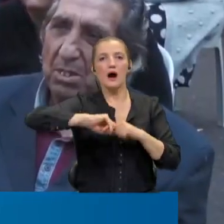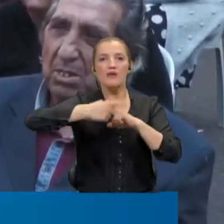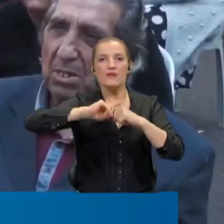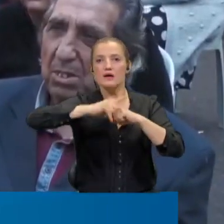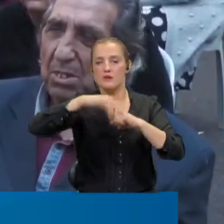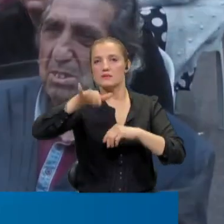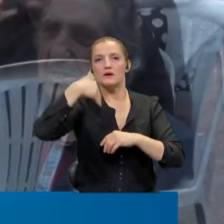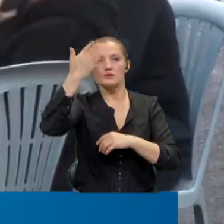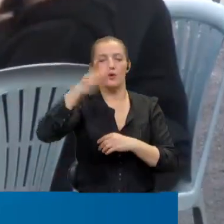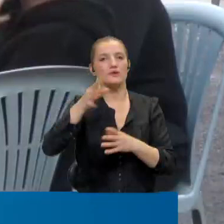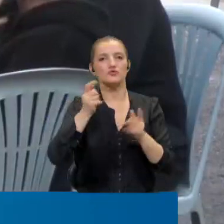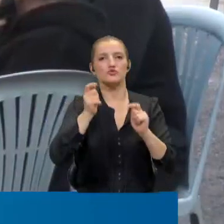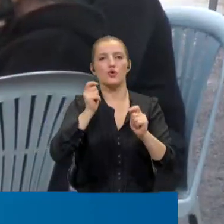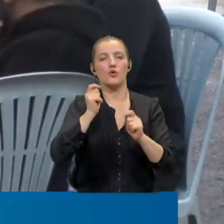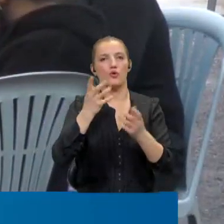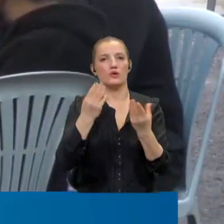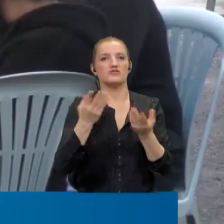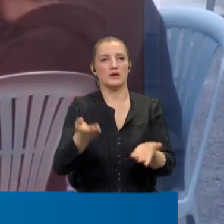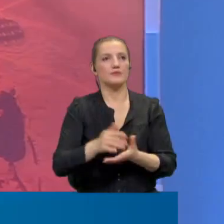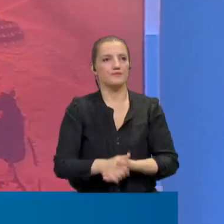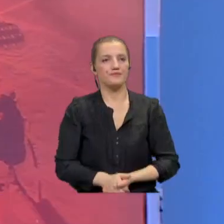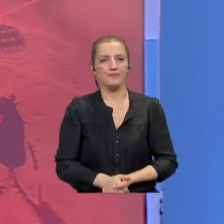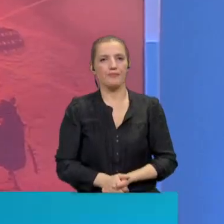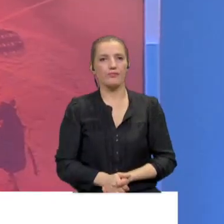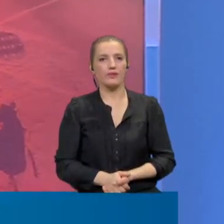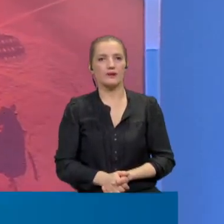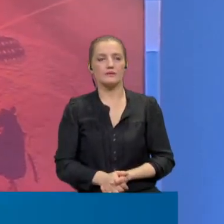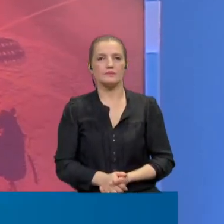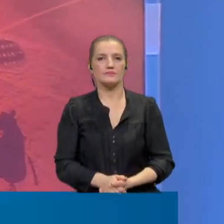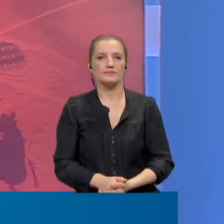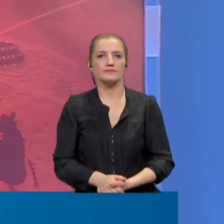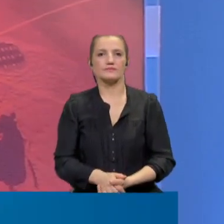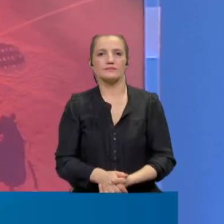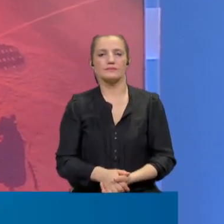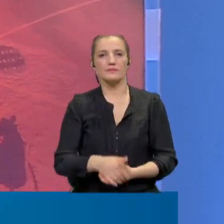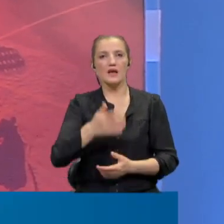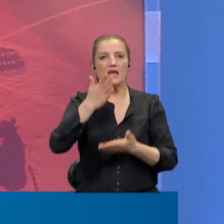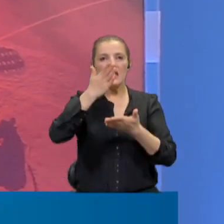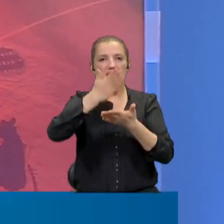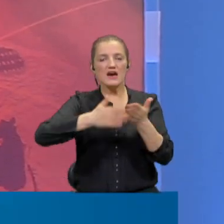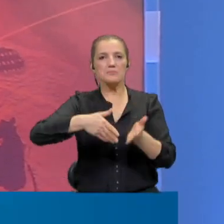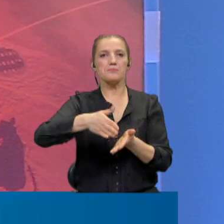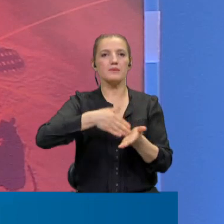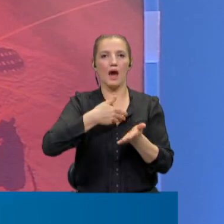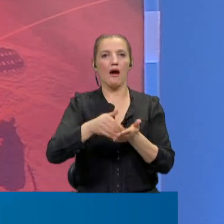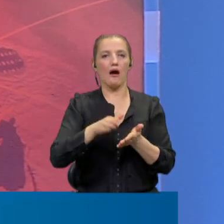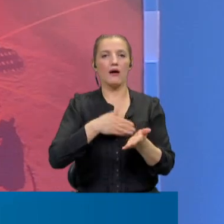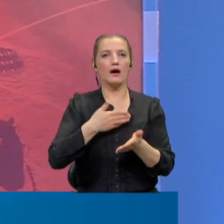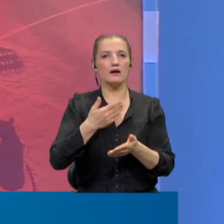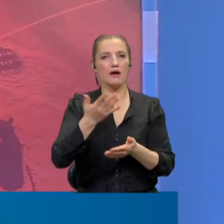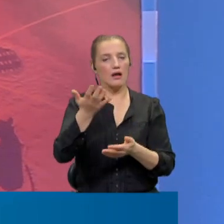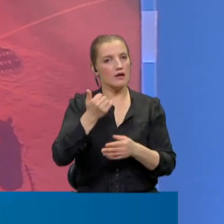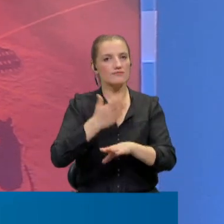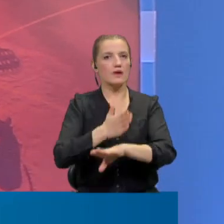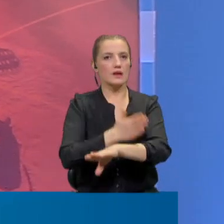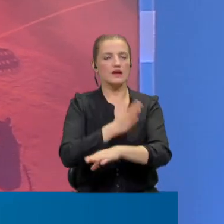haftalarda da Zorlayacak Dar gelirli tüketici yarım Mardin'in alan vatandaşlar